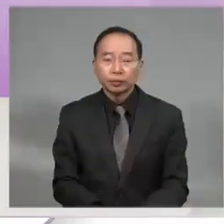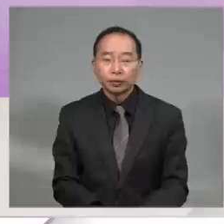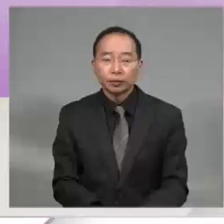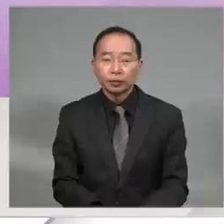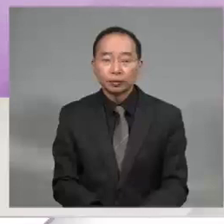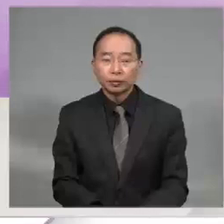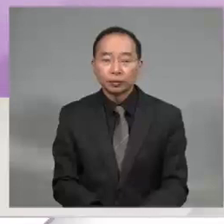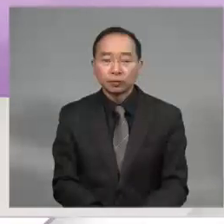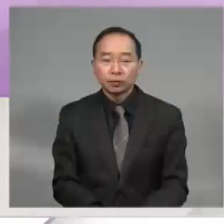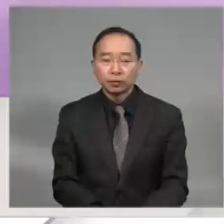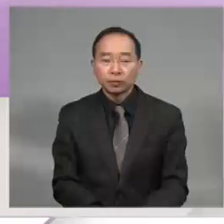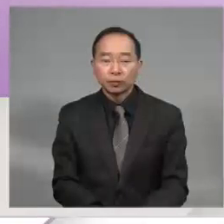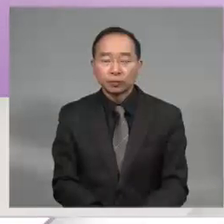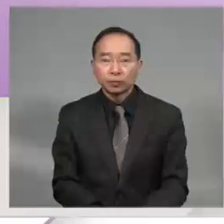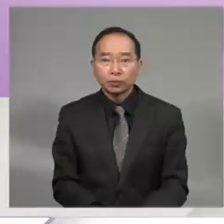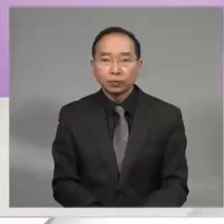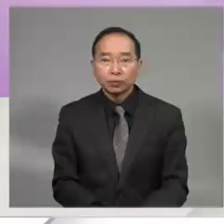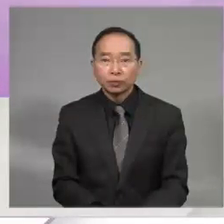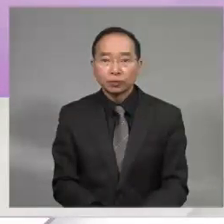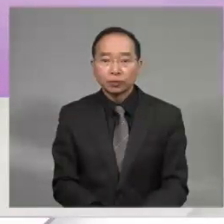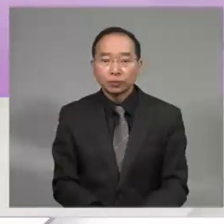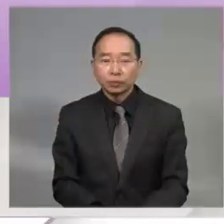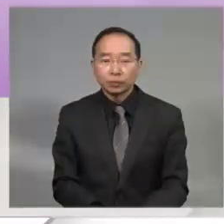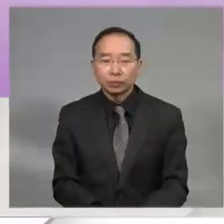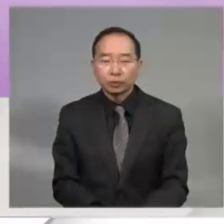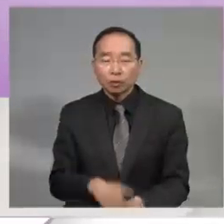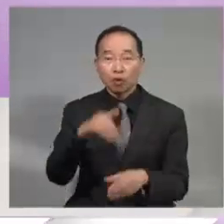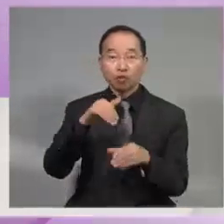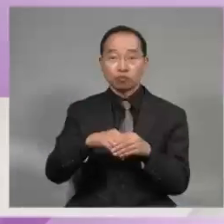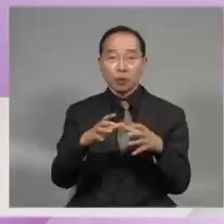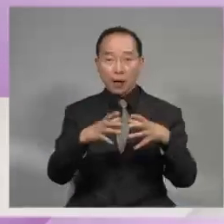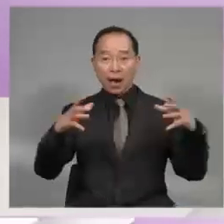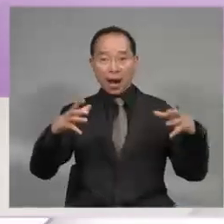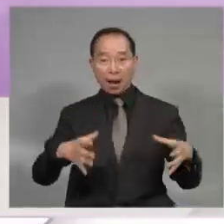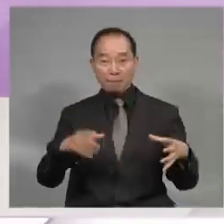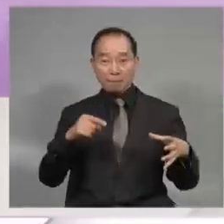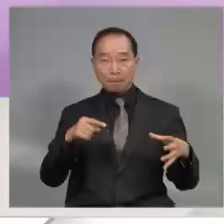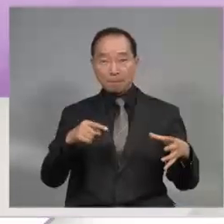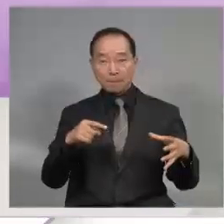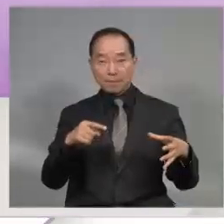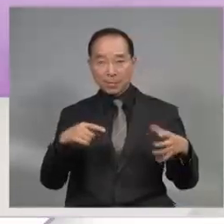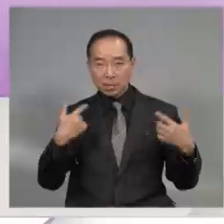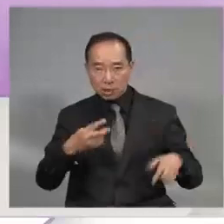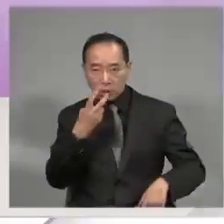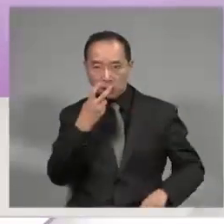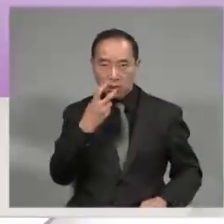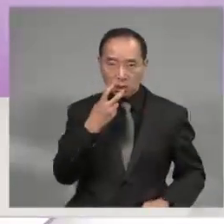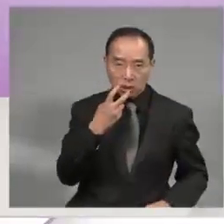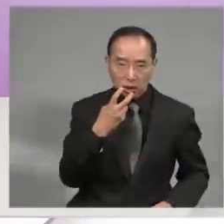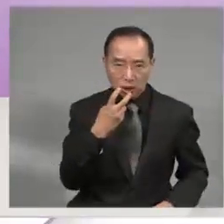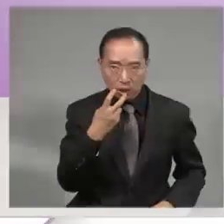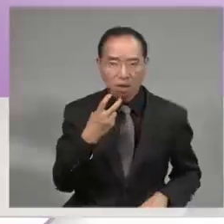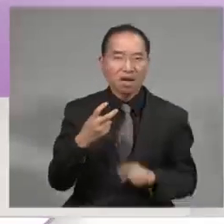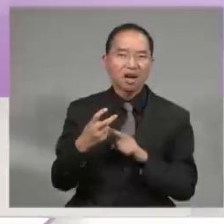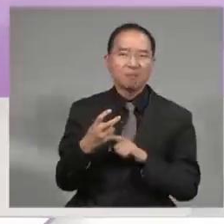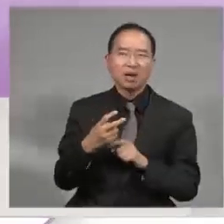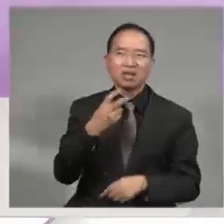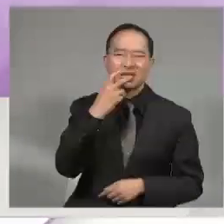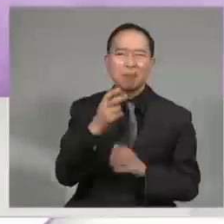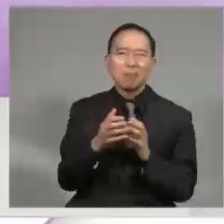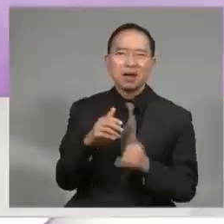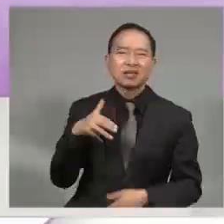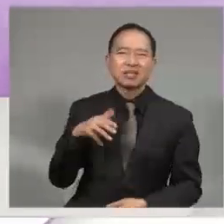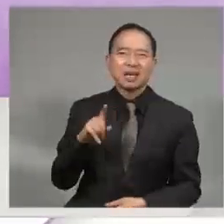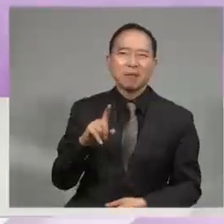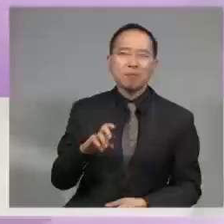자, 저분이 그렇죠. 저 투표함에서 계속 시선을 떼지 않고 옆에 좀 지켜보고 계십니다. 다른 투표함들도